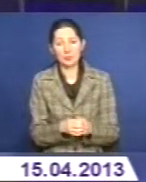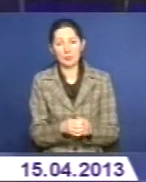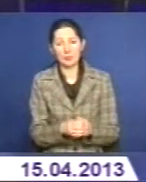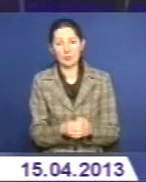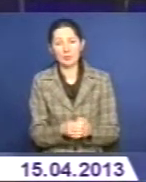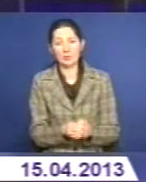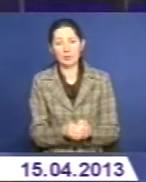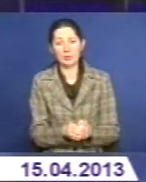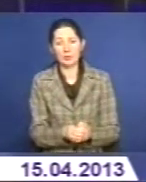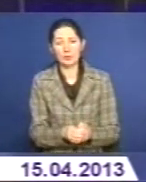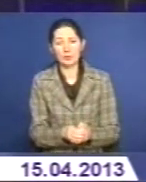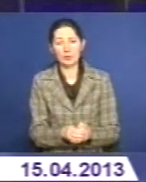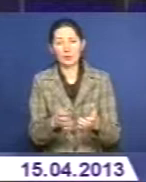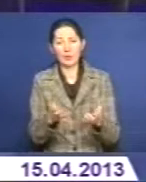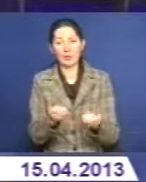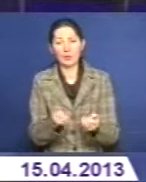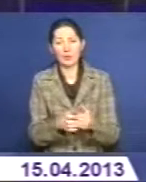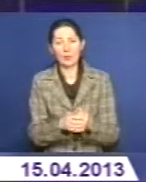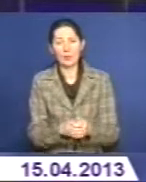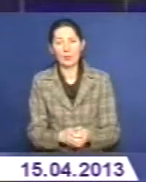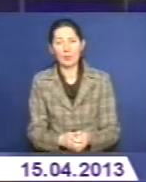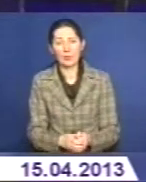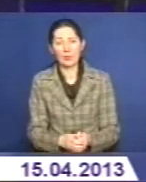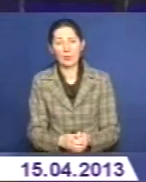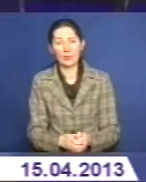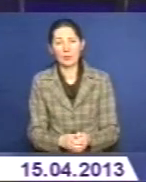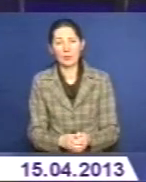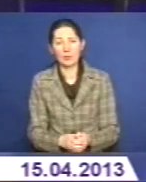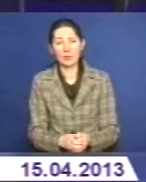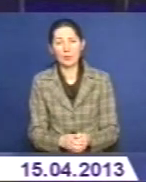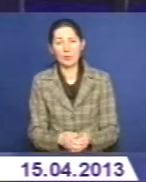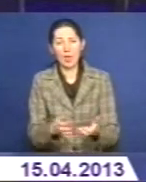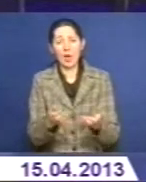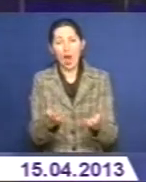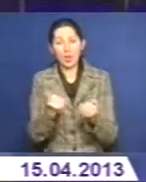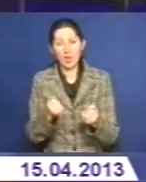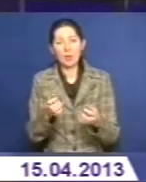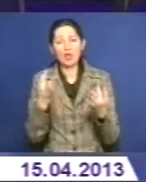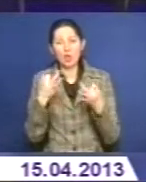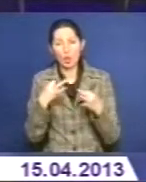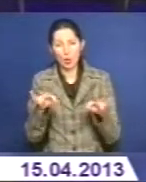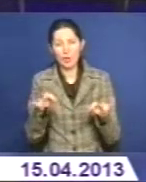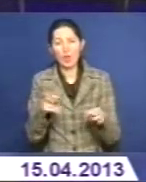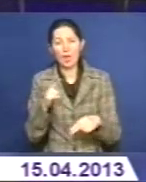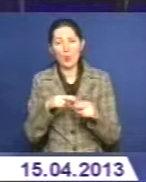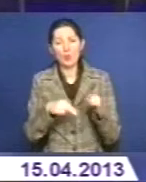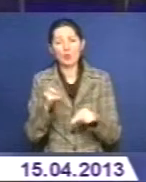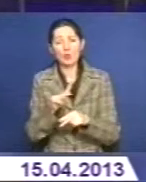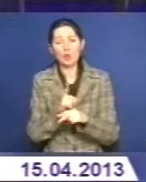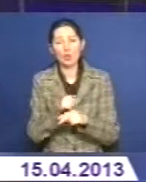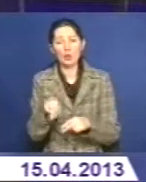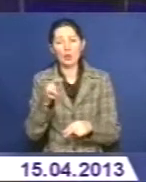Тарнавський отримав дозвіл від польського короля на будівництво Тернопільського замку. Детальніше про минуле та теперішнє нашого